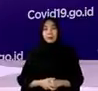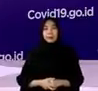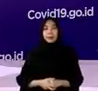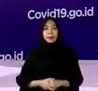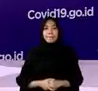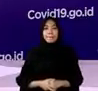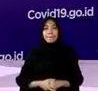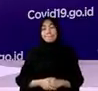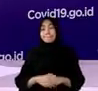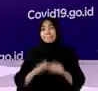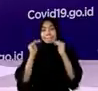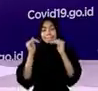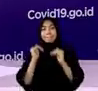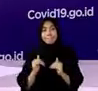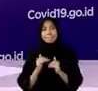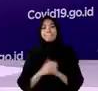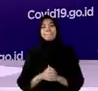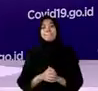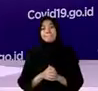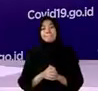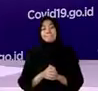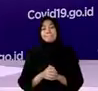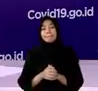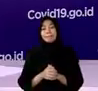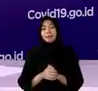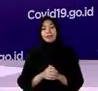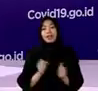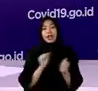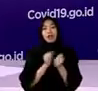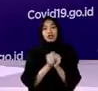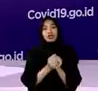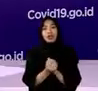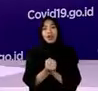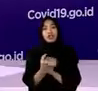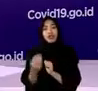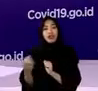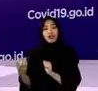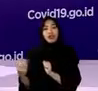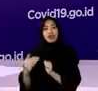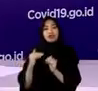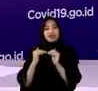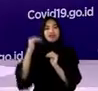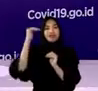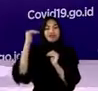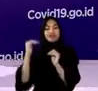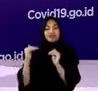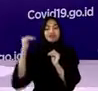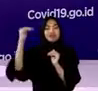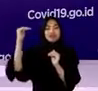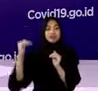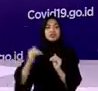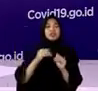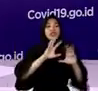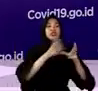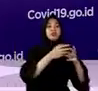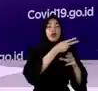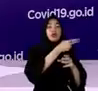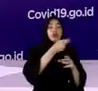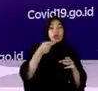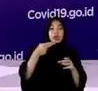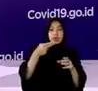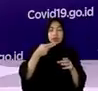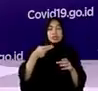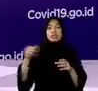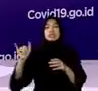Selanjutnya, saya akan menyampaikan tren perkembangan kasus aktif di Indonesia disandingkan dengan tren